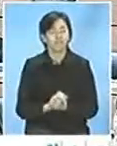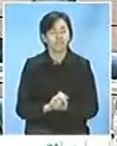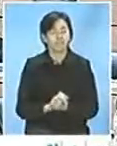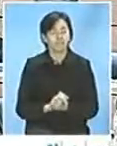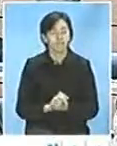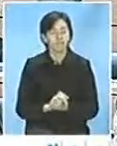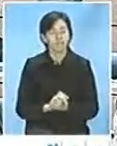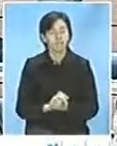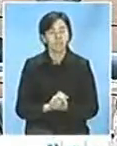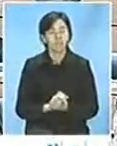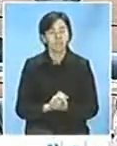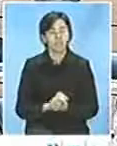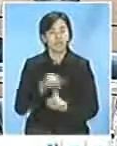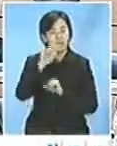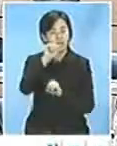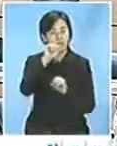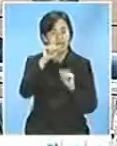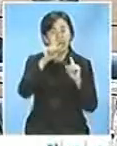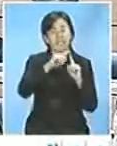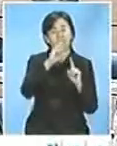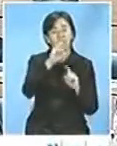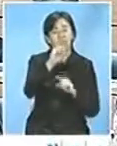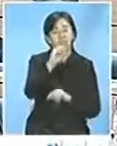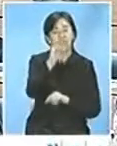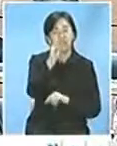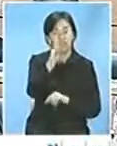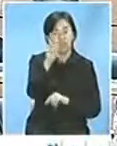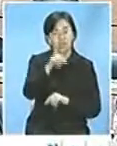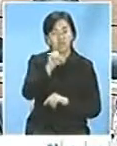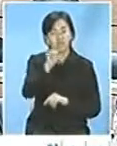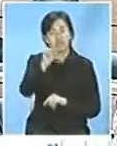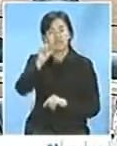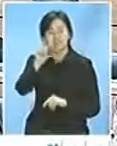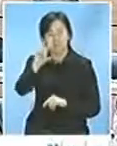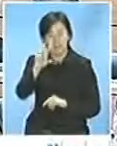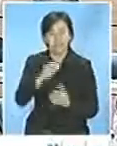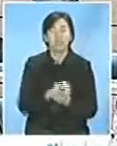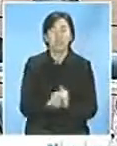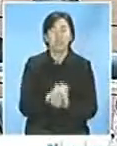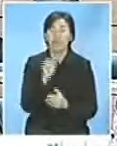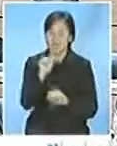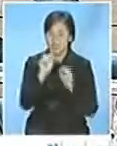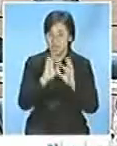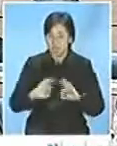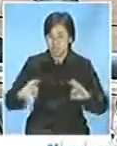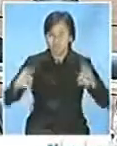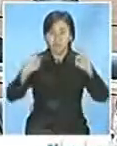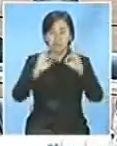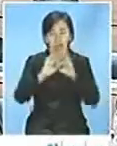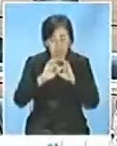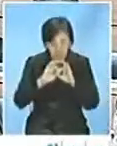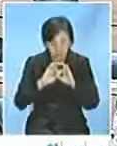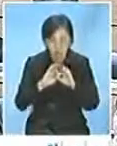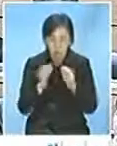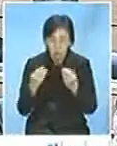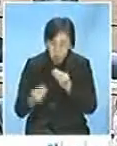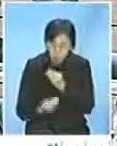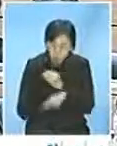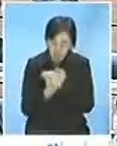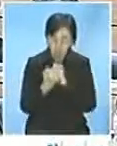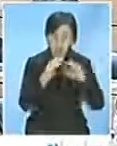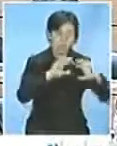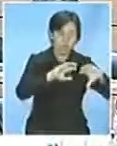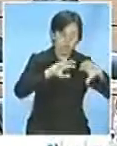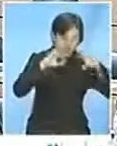คำสั่ง66/23เป็นประตูเปิดทางให้เกิดความร่วมมือระหว่างรัฐ